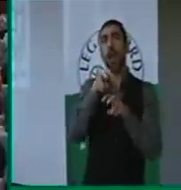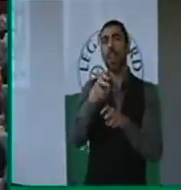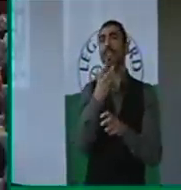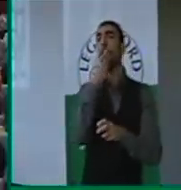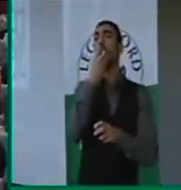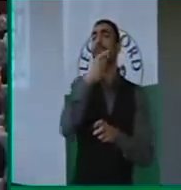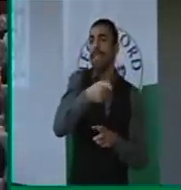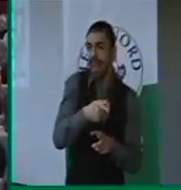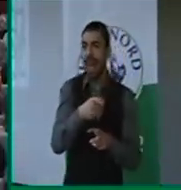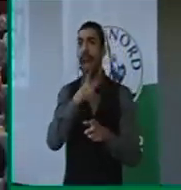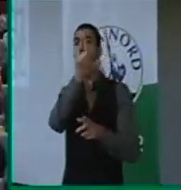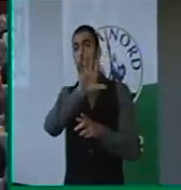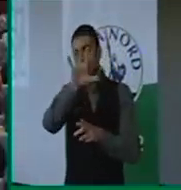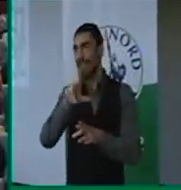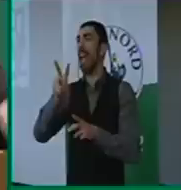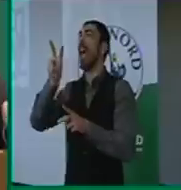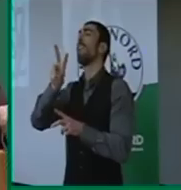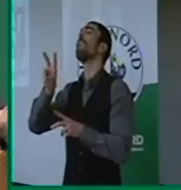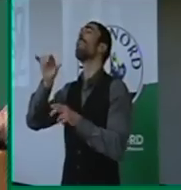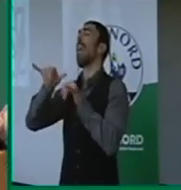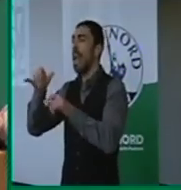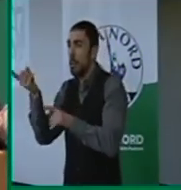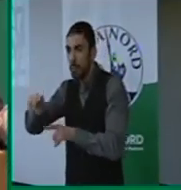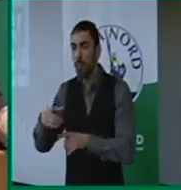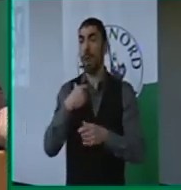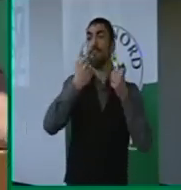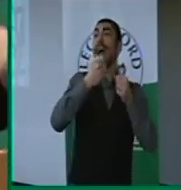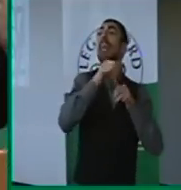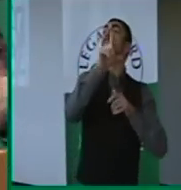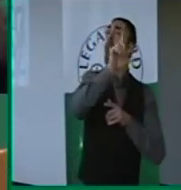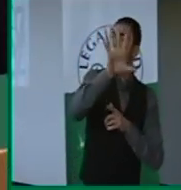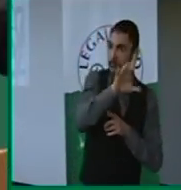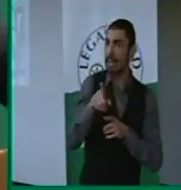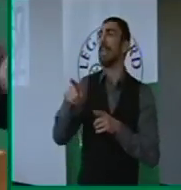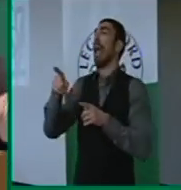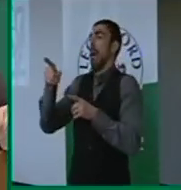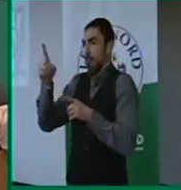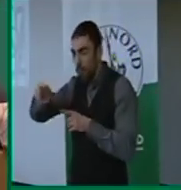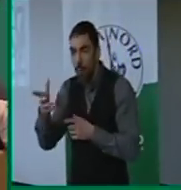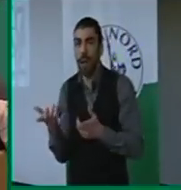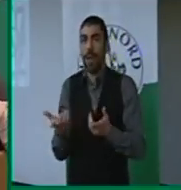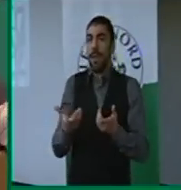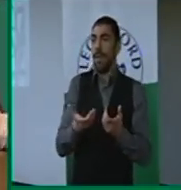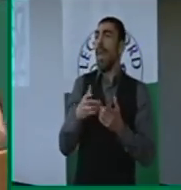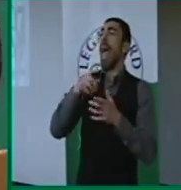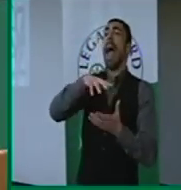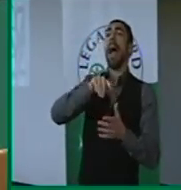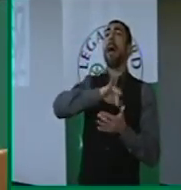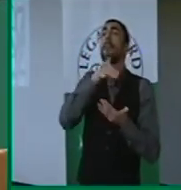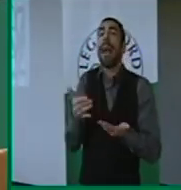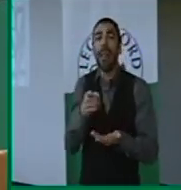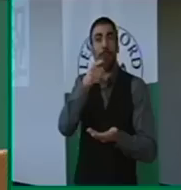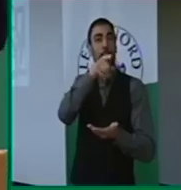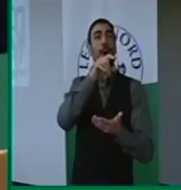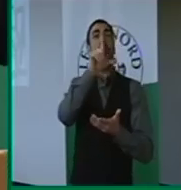coltivano le pesche in Veneto si fanno macchine in Lombardia si fanno macchine in Veneto si fanno panettoni in Lombardia si fanno panettoni in Veneto